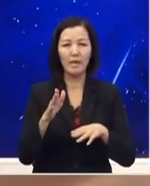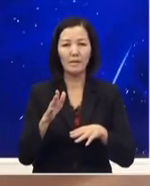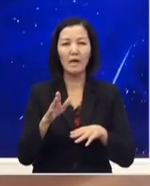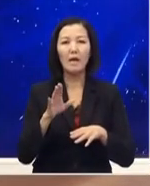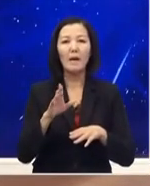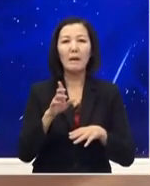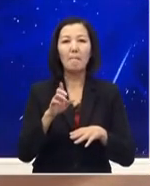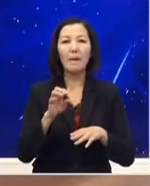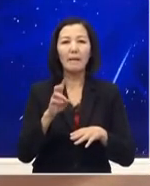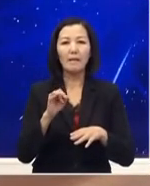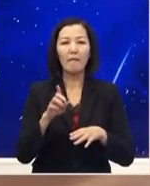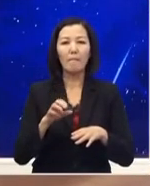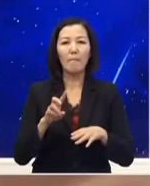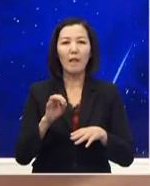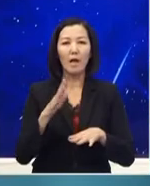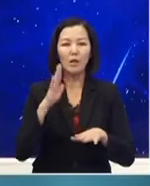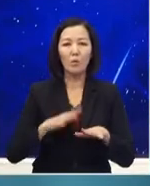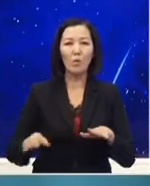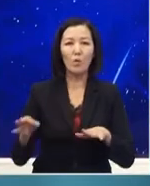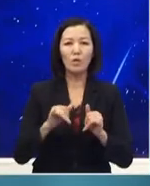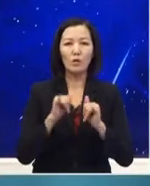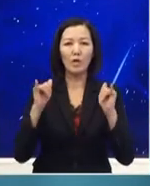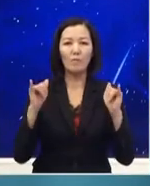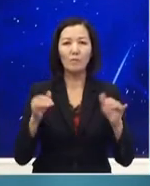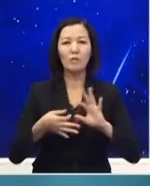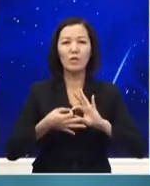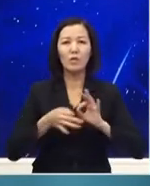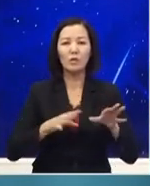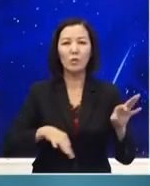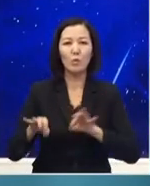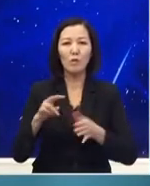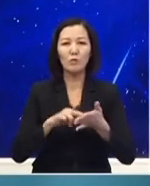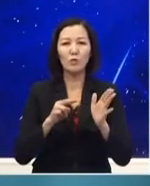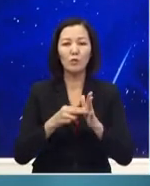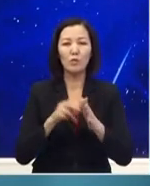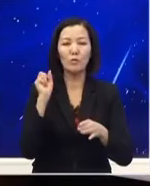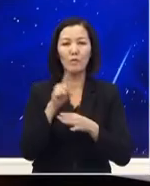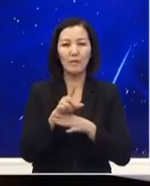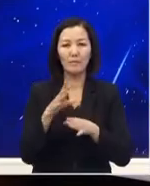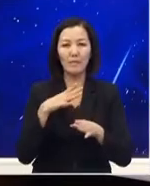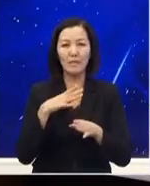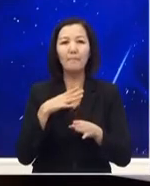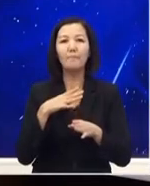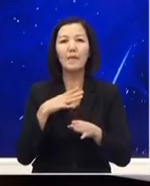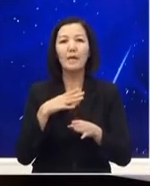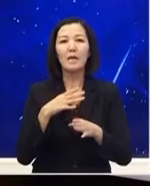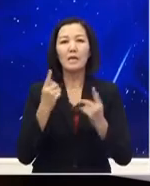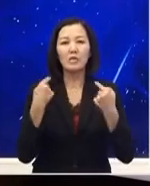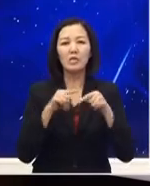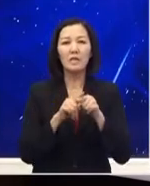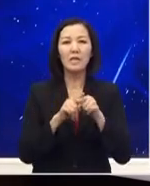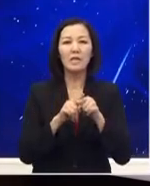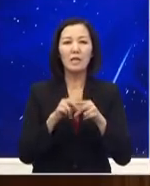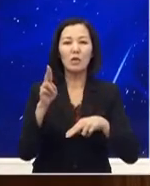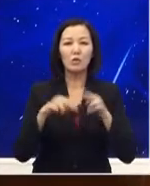кезегінде Амандық Баталов Балқаш көлінің жағалауын дамытудың егжей-тегжейлі жобалау жоспарын жасауды тапсырды. Сонымен қатар инженерлік